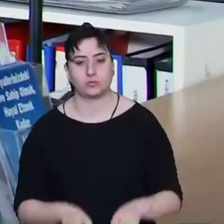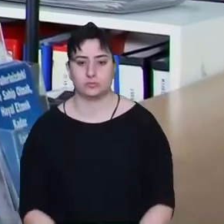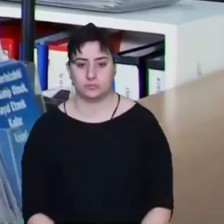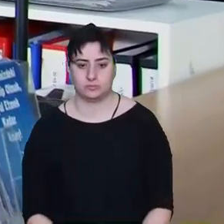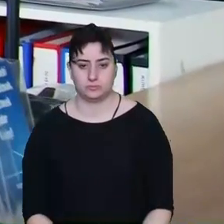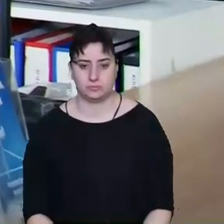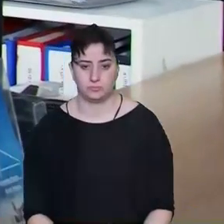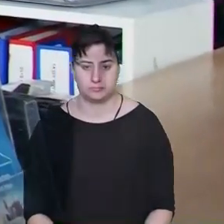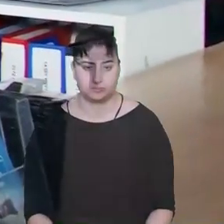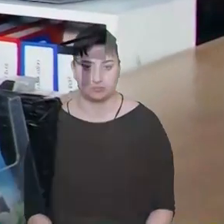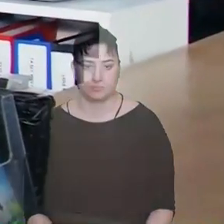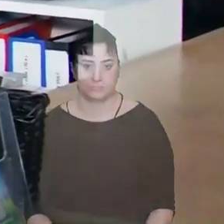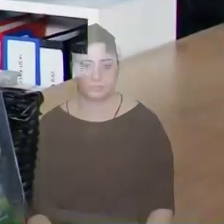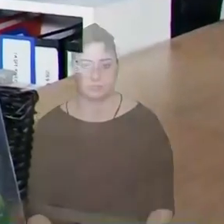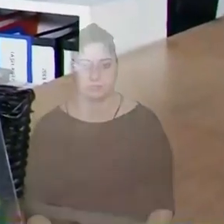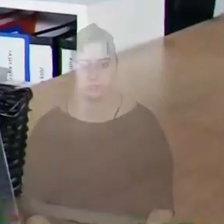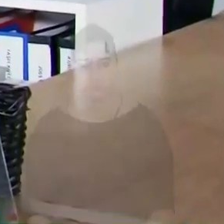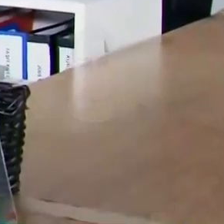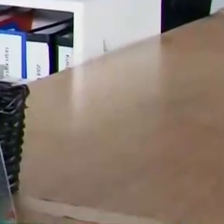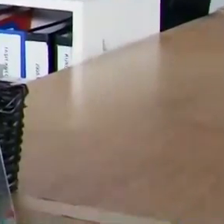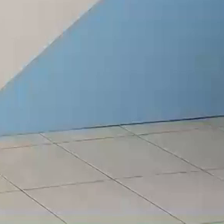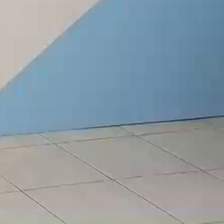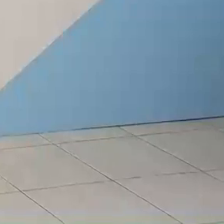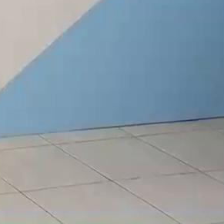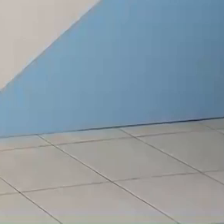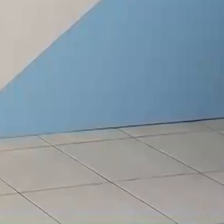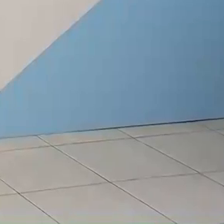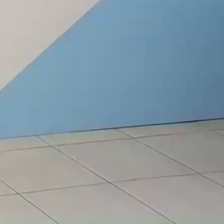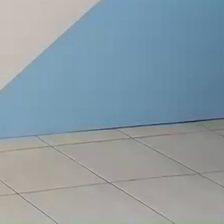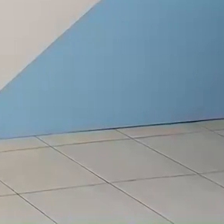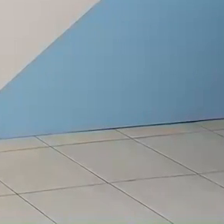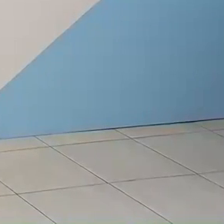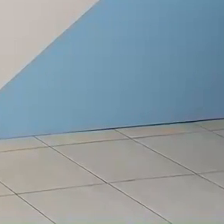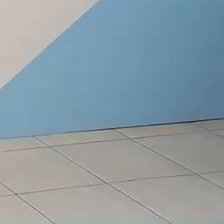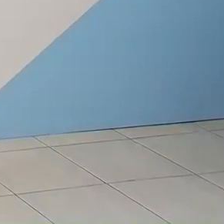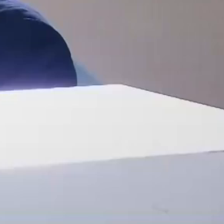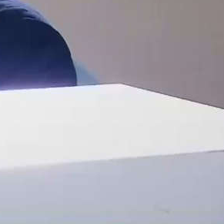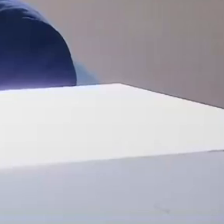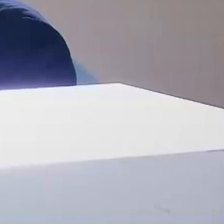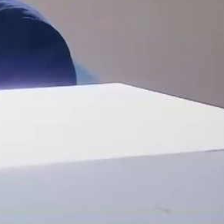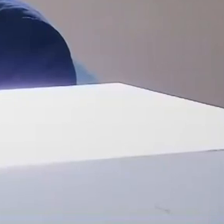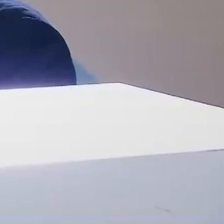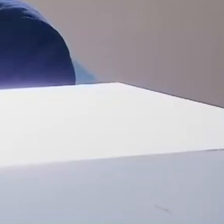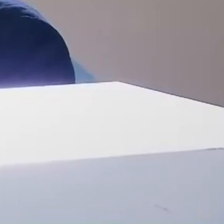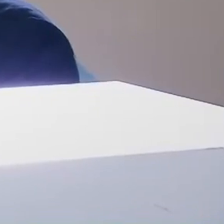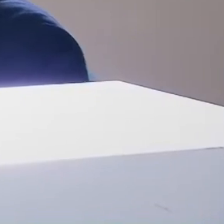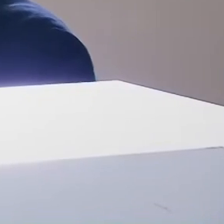hadi. Tuba ile Erdem yerlerine geçtiler. Nurhan bilmecenin cevabını düşünmeye başlamış bile.